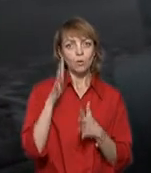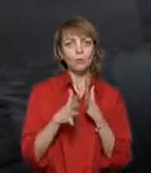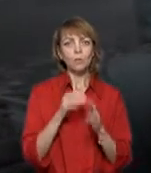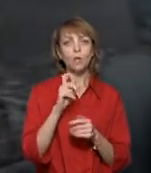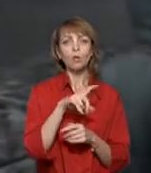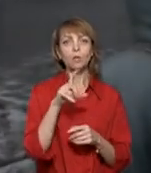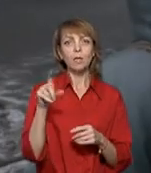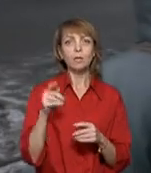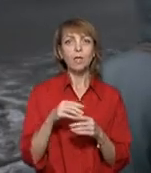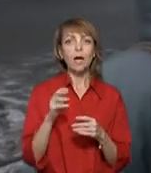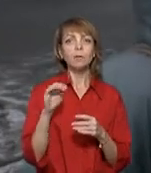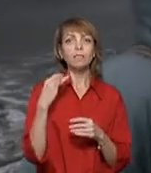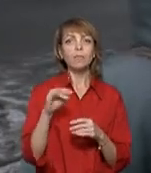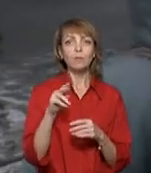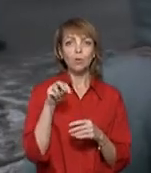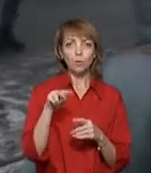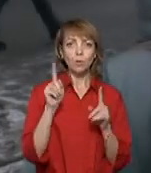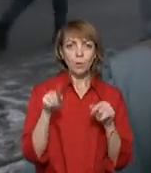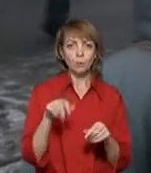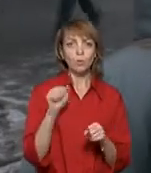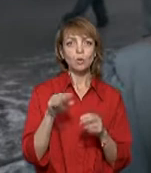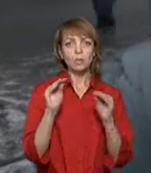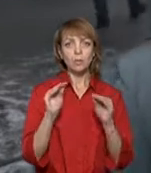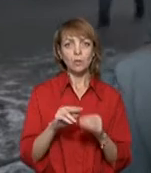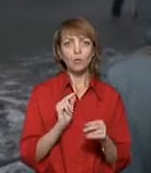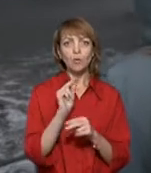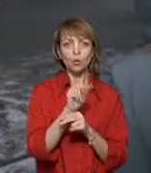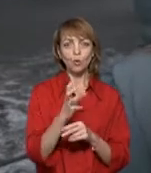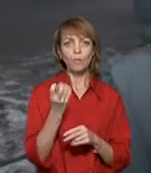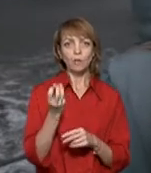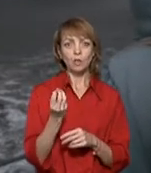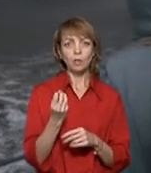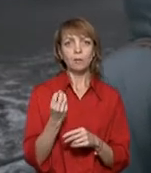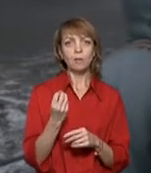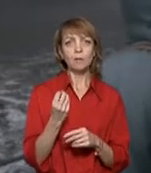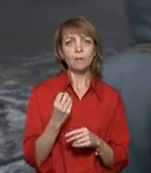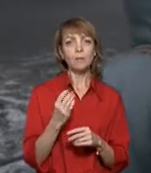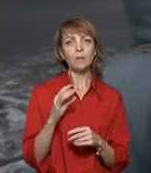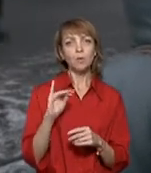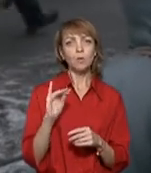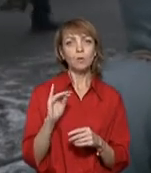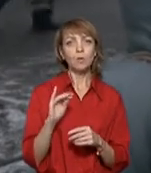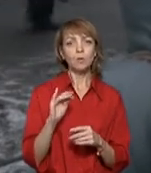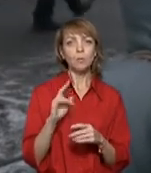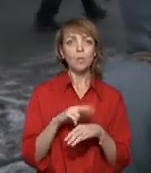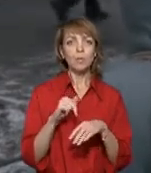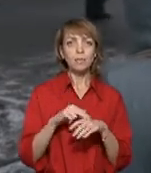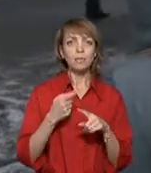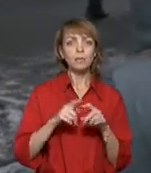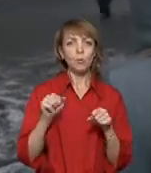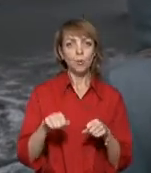людей. Адміністративний протокол так само скласти додатково ще. Ну і поліція це